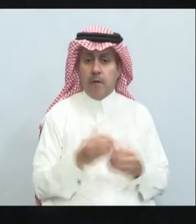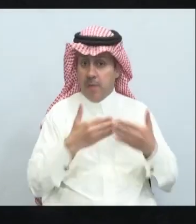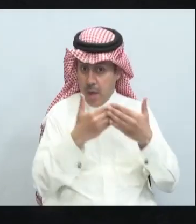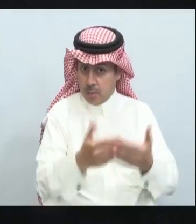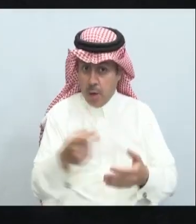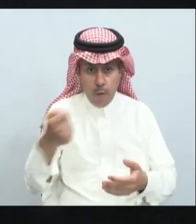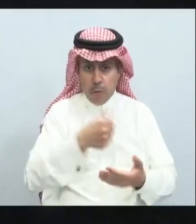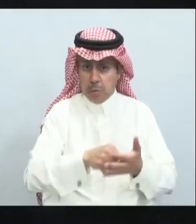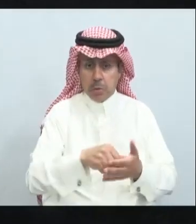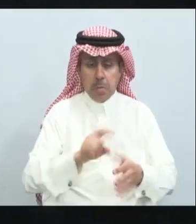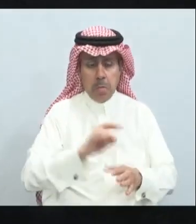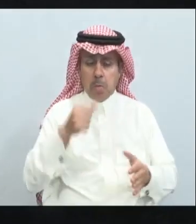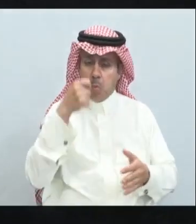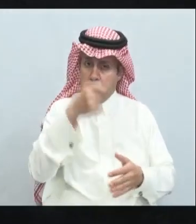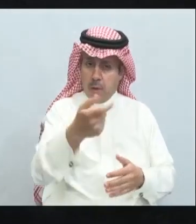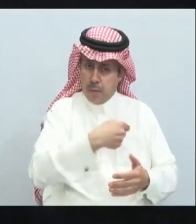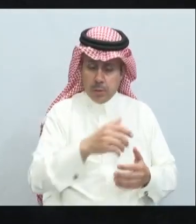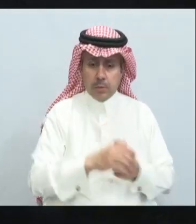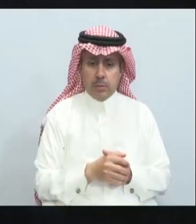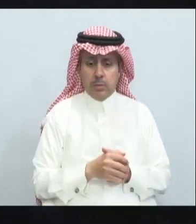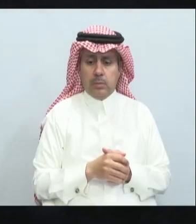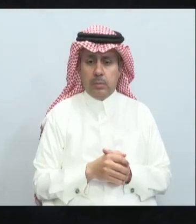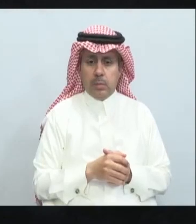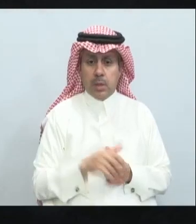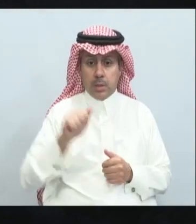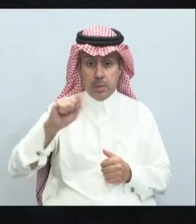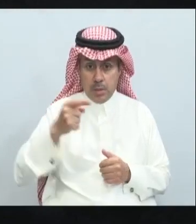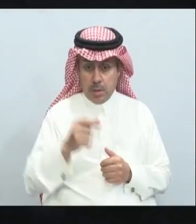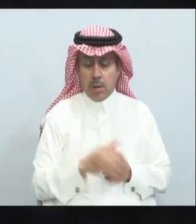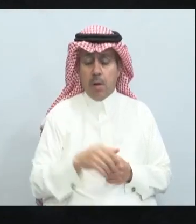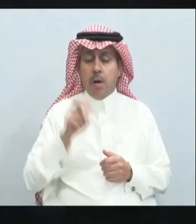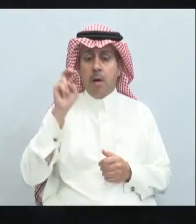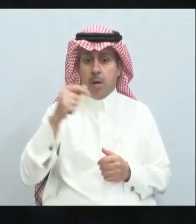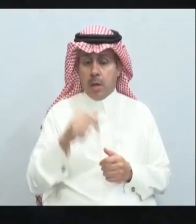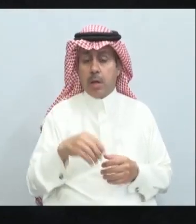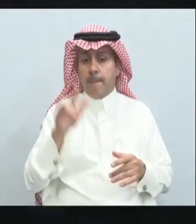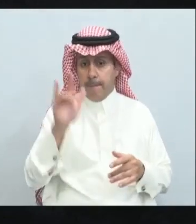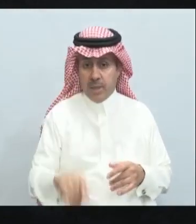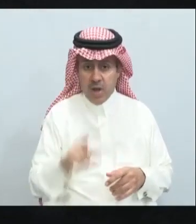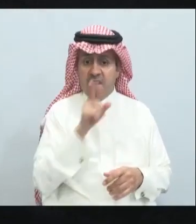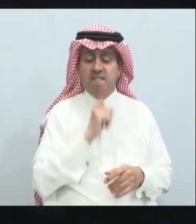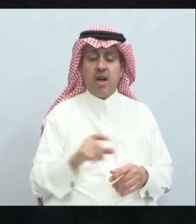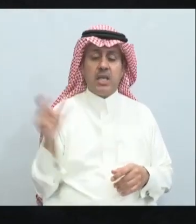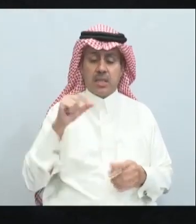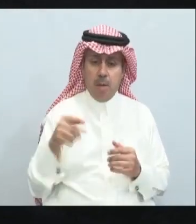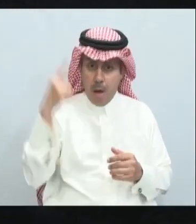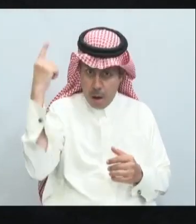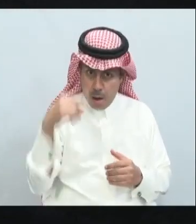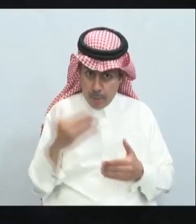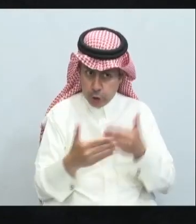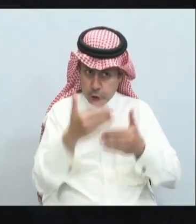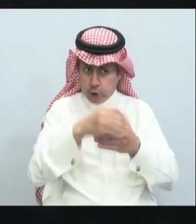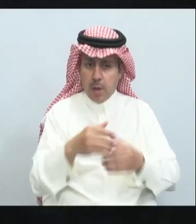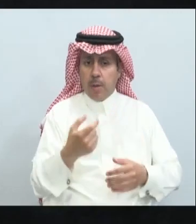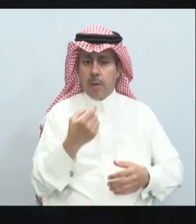دون مقابل او بمقابل ايضا صدر او قرر مجلس الفقه الاسلامي حرمه انشاء هذه البنوك كما